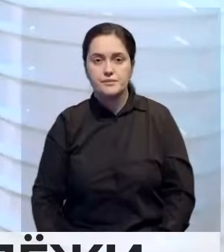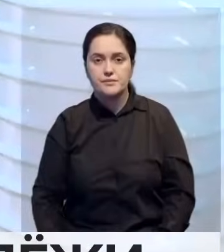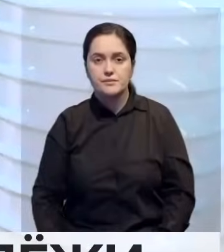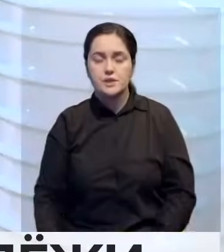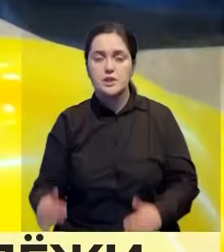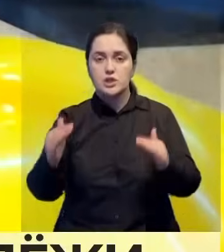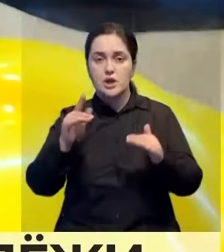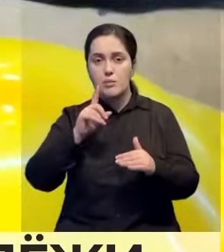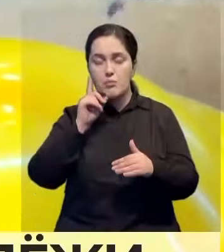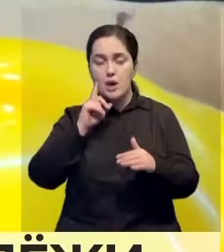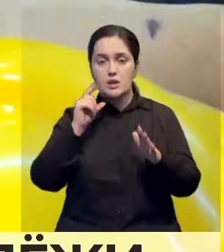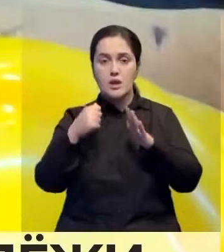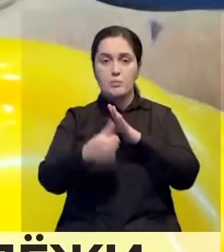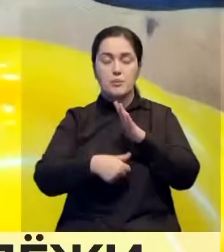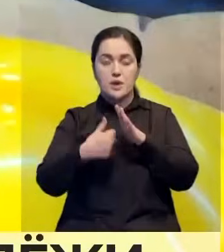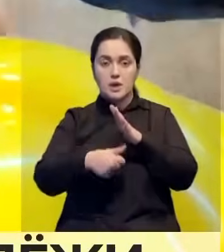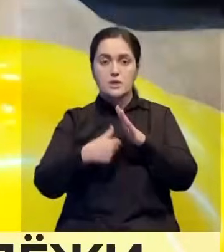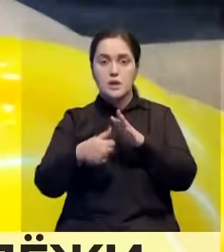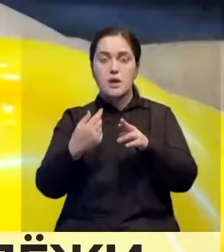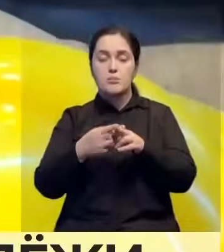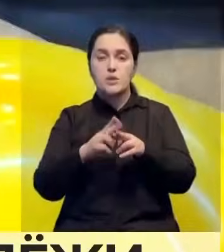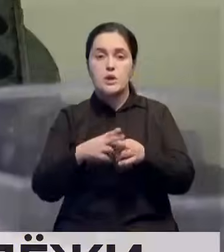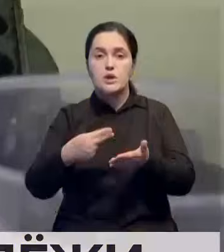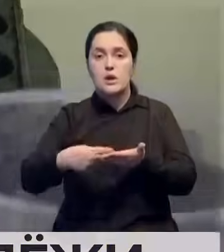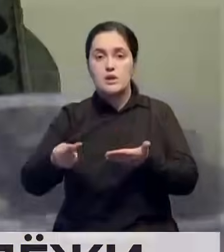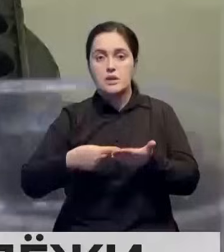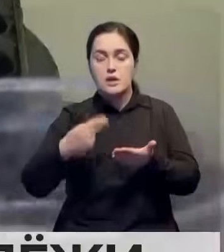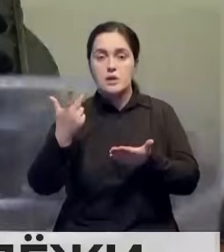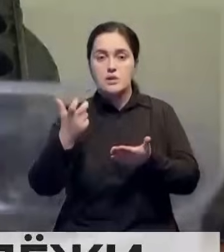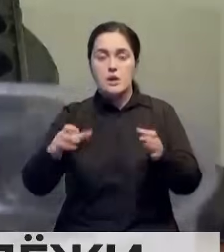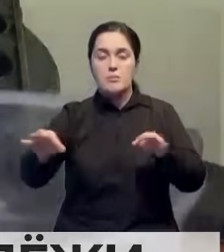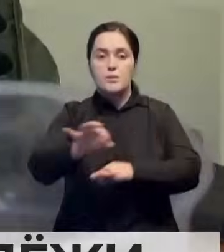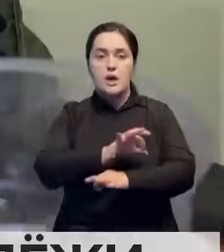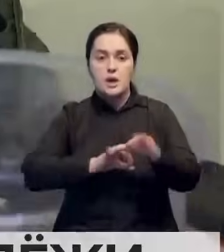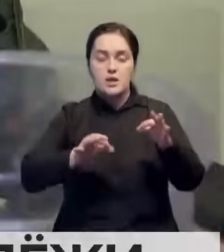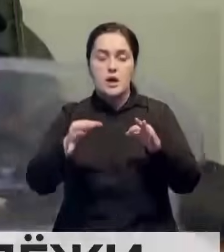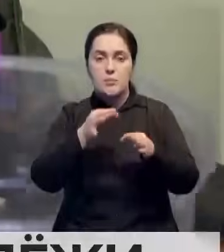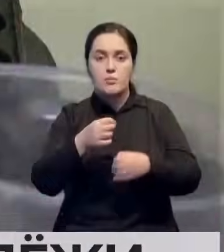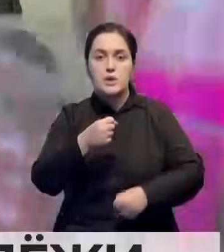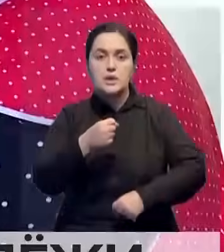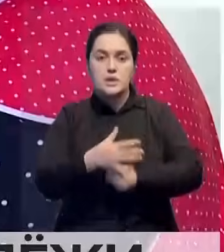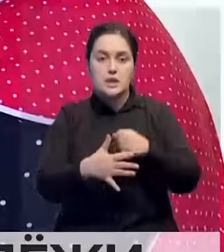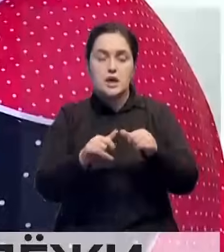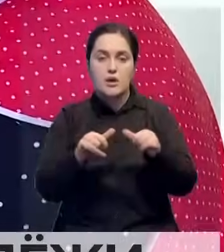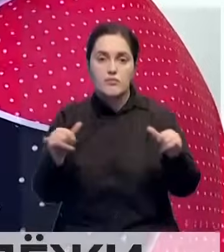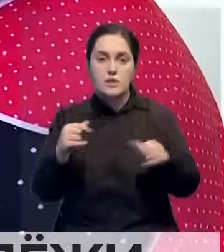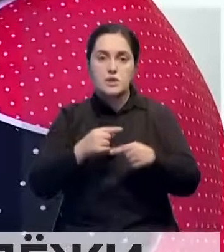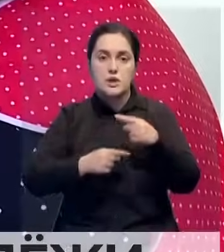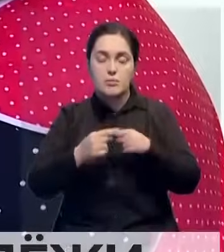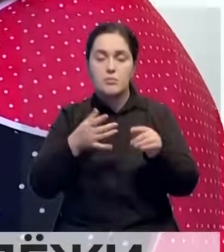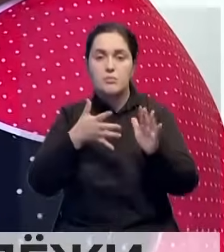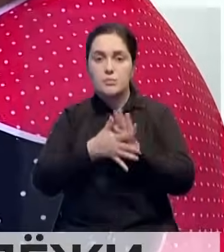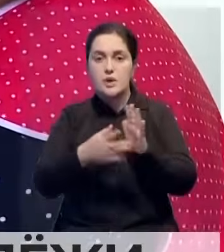молодежной безработицы. С начала года в этом направлении одобрено свыше 300 проектов, а в областном центре на развитие предпринимательства